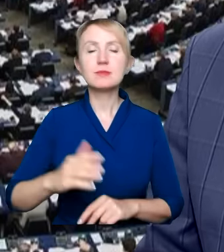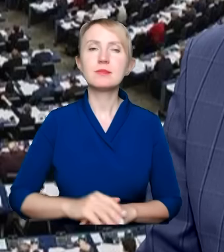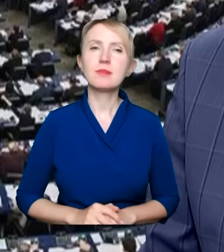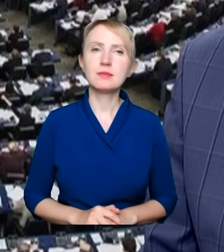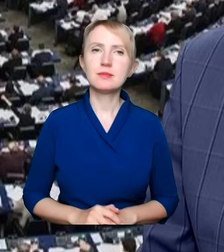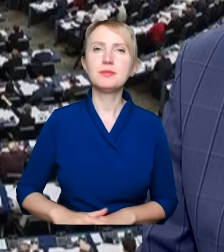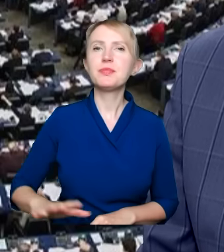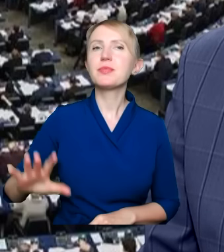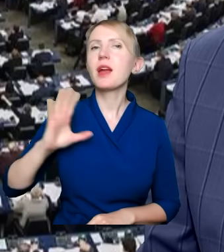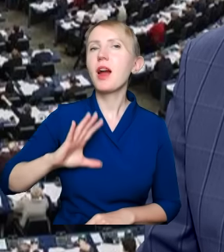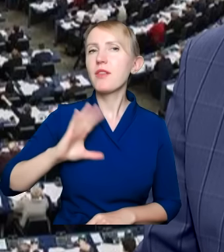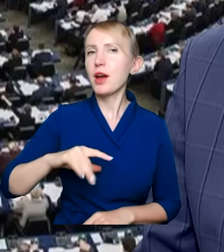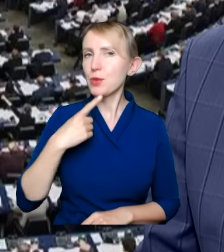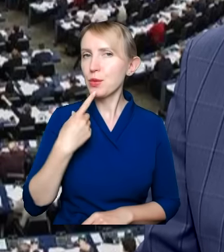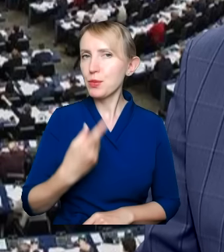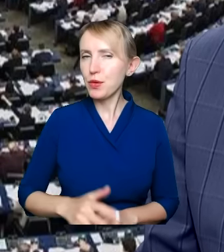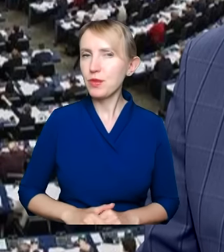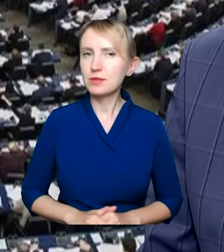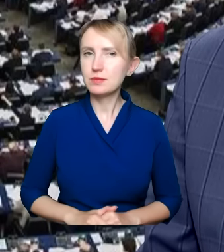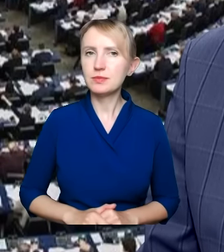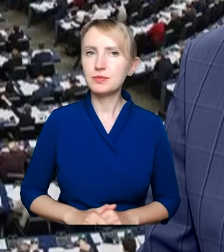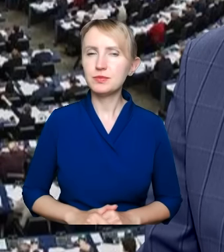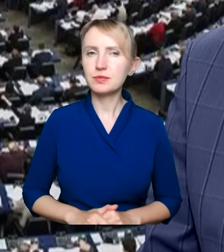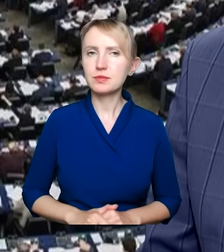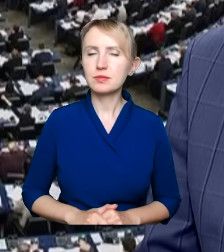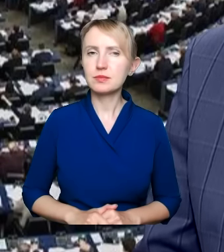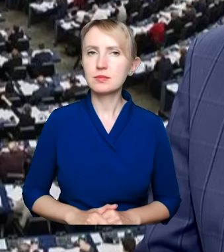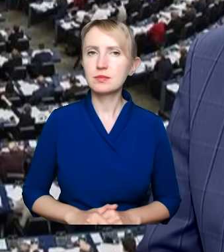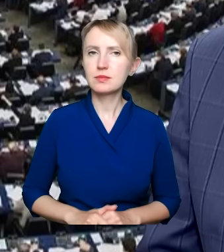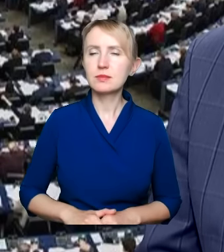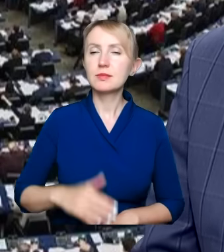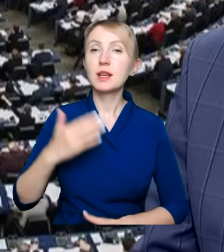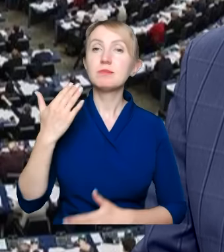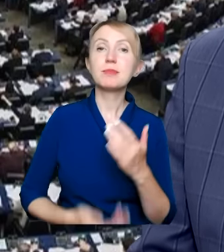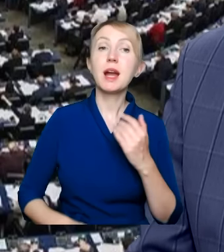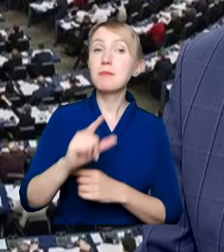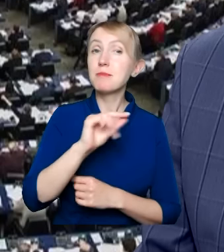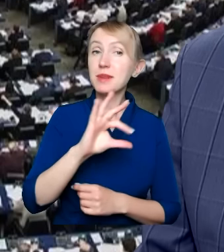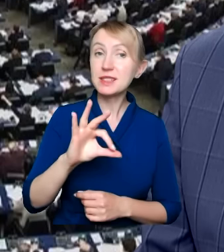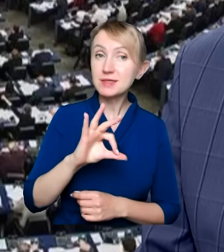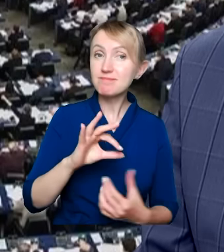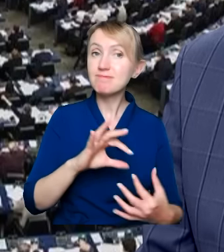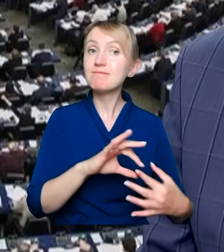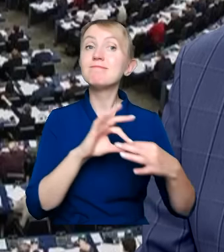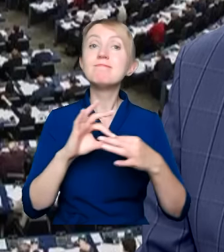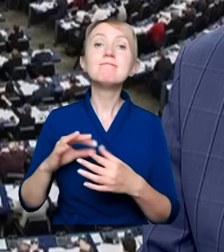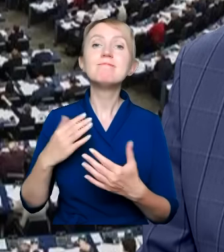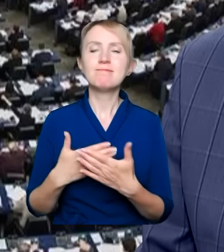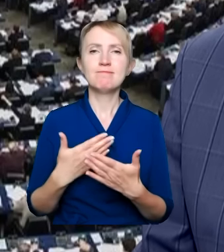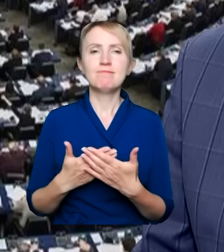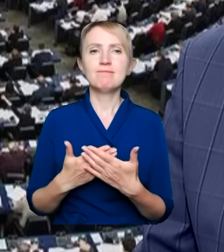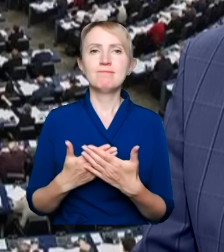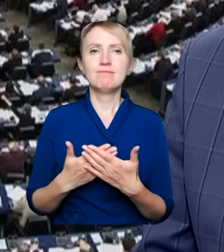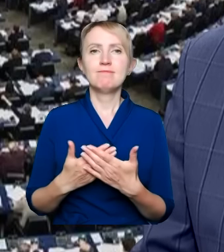też podkreślić że powiedzmy porażka PiSu związana jest z znacznym